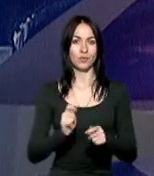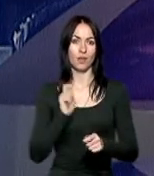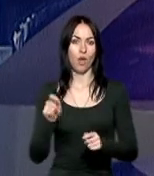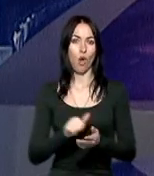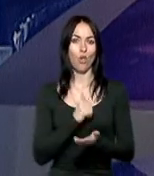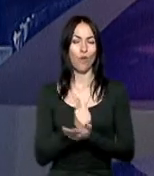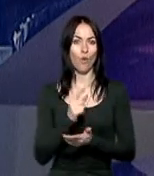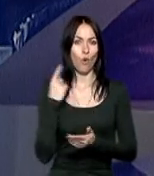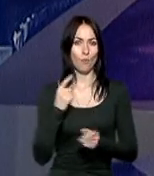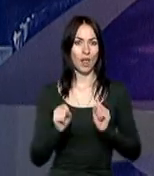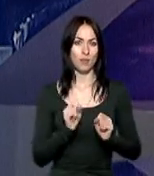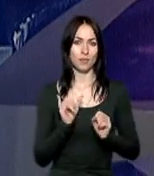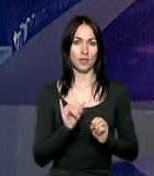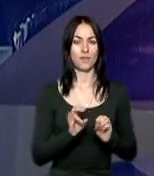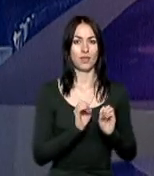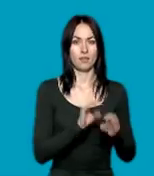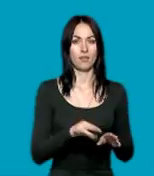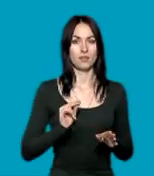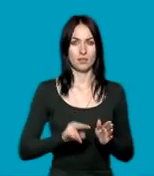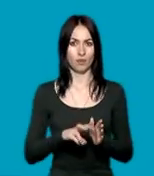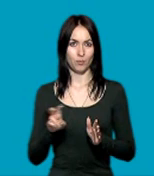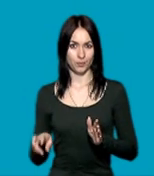головою обладміністрації та склав повноваження.